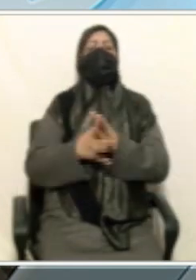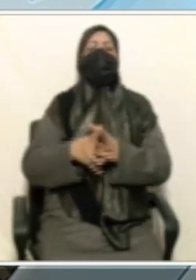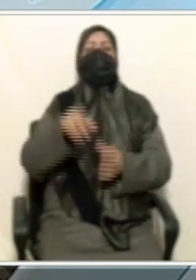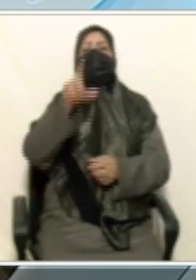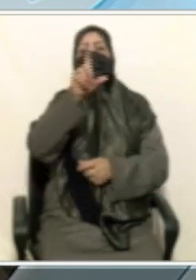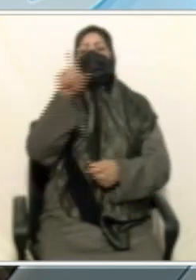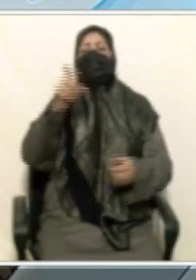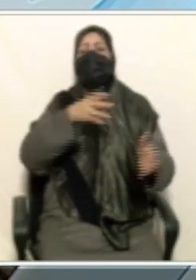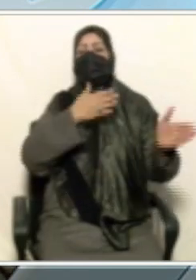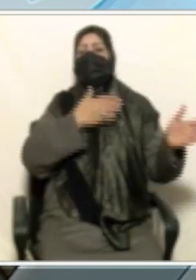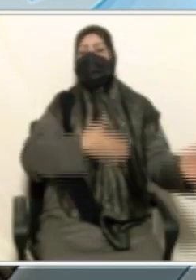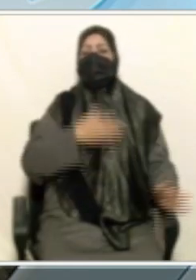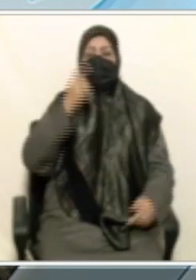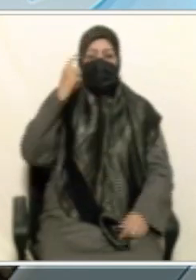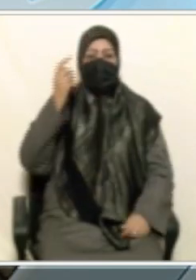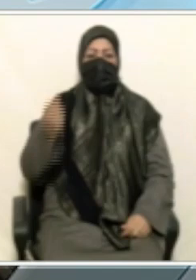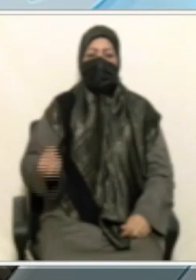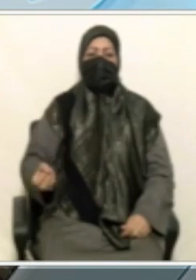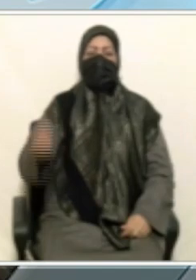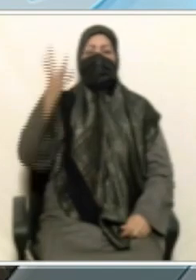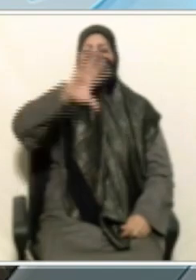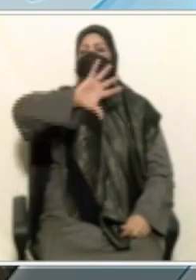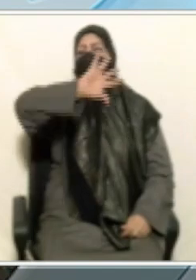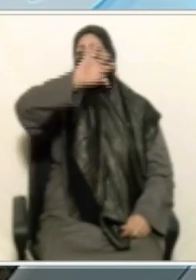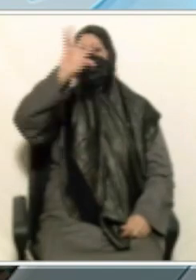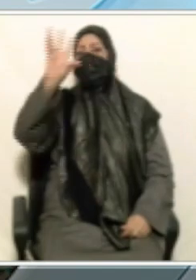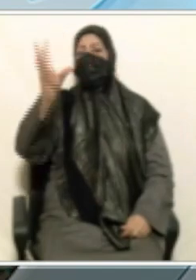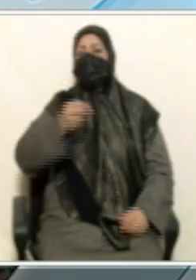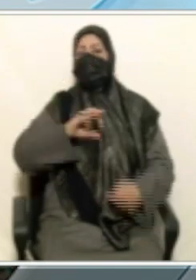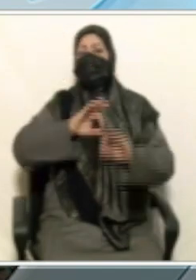الكل يتنادى ليصبح جسدا واحدا.